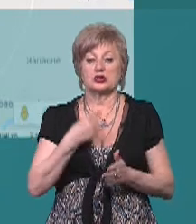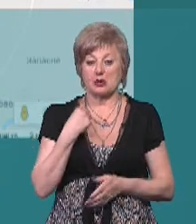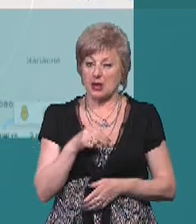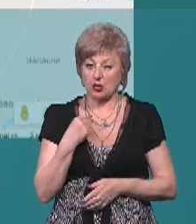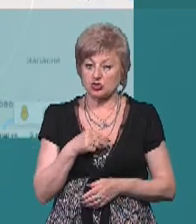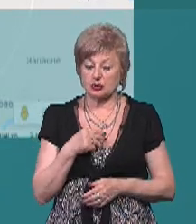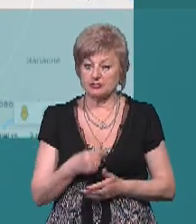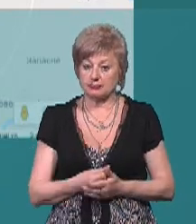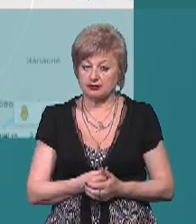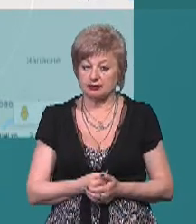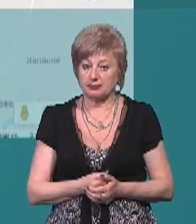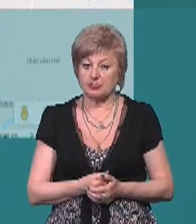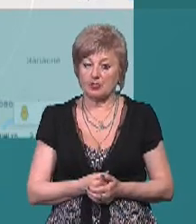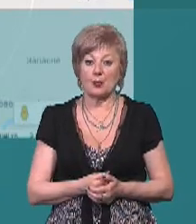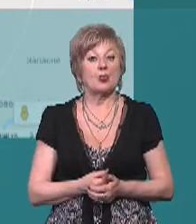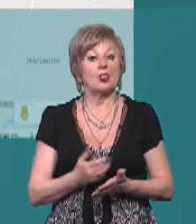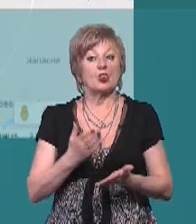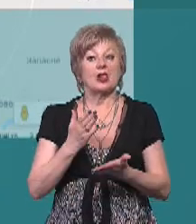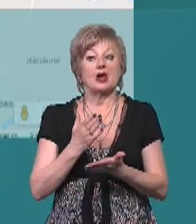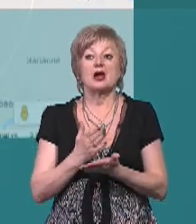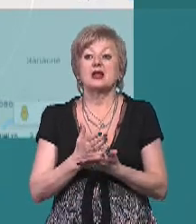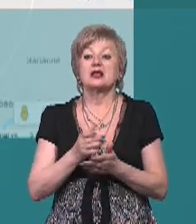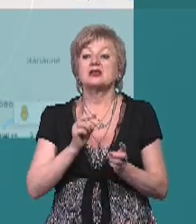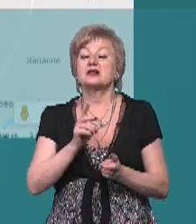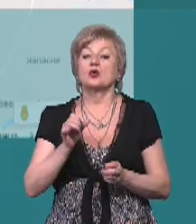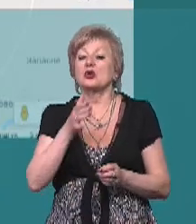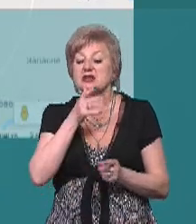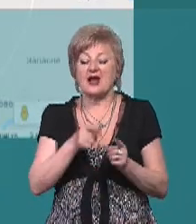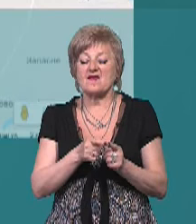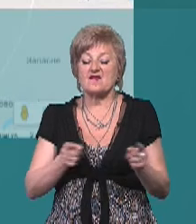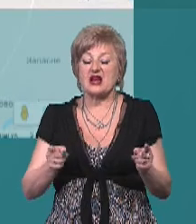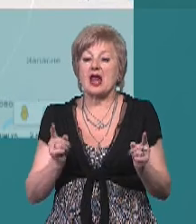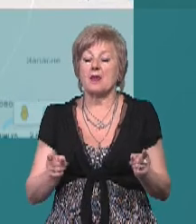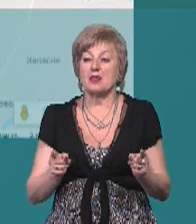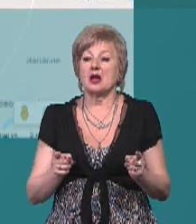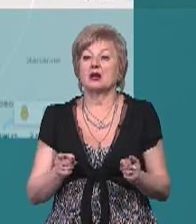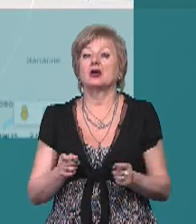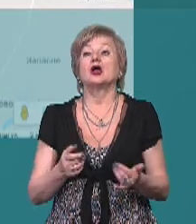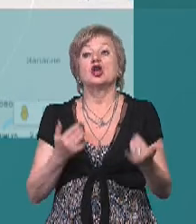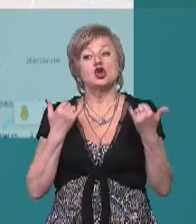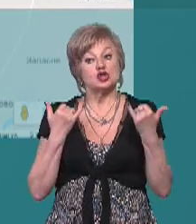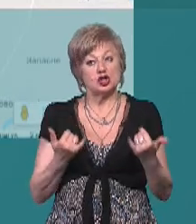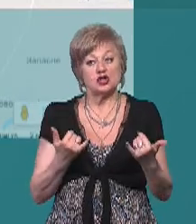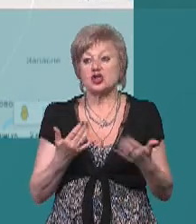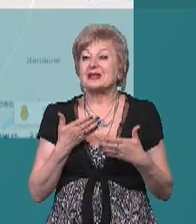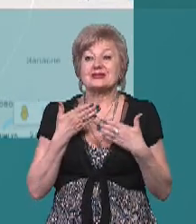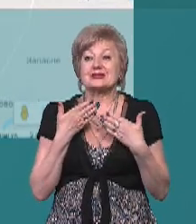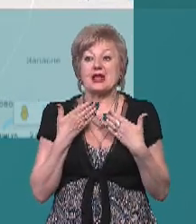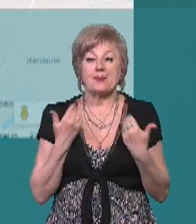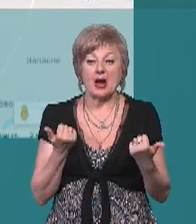І чи є кінцевий термін для об'єднання ОТГ? Ну, наразі